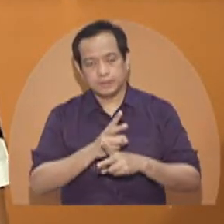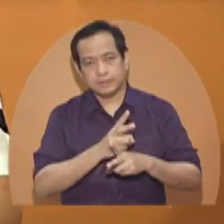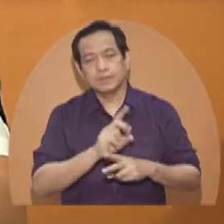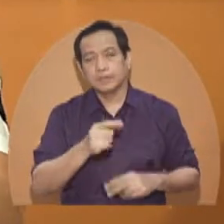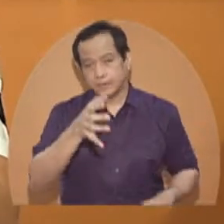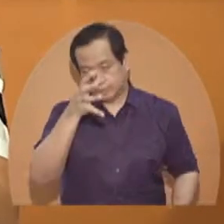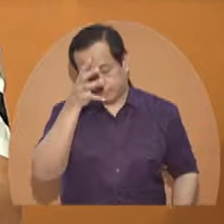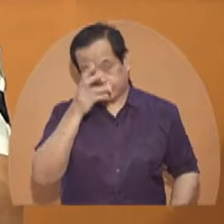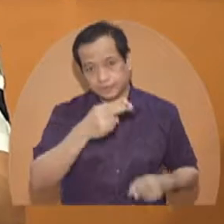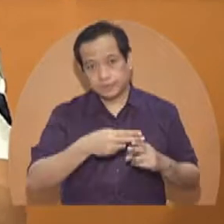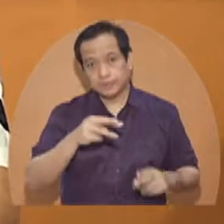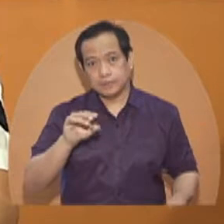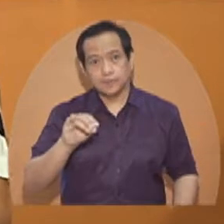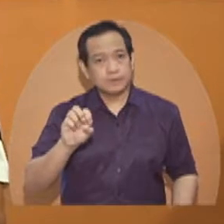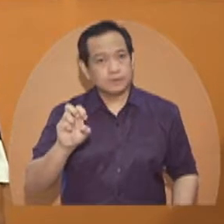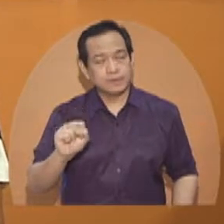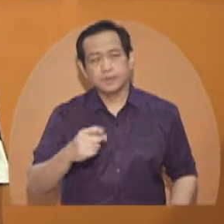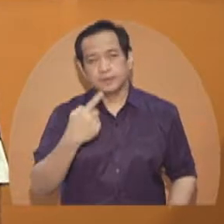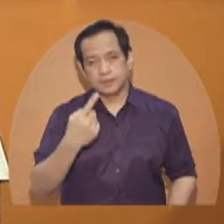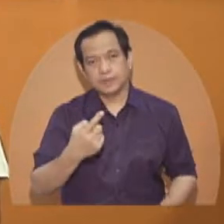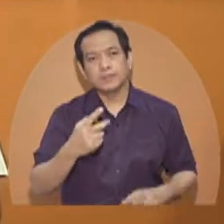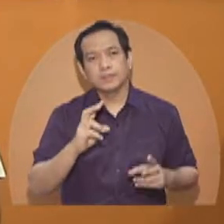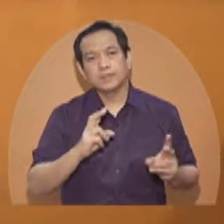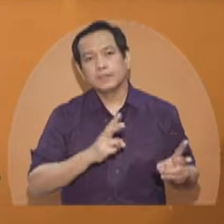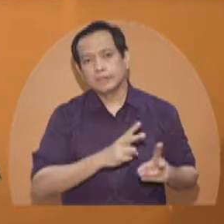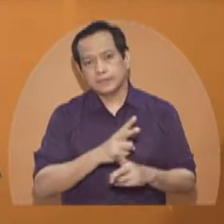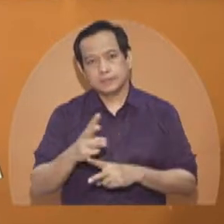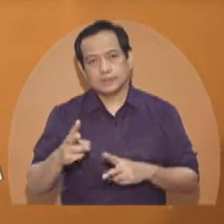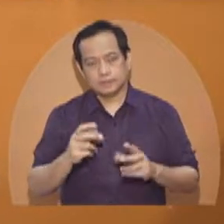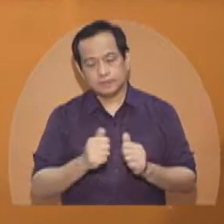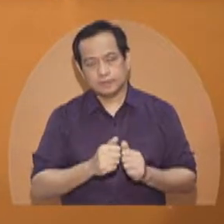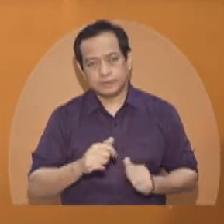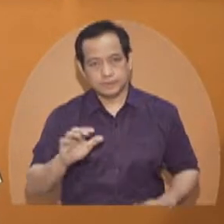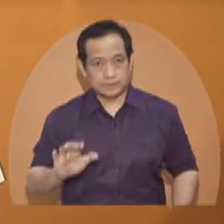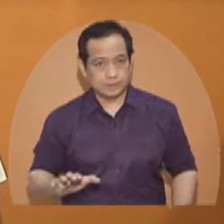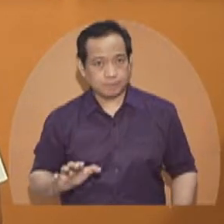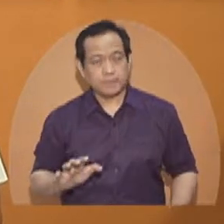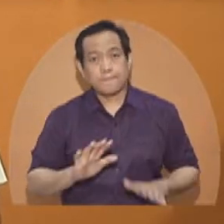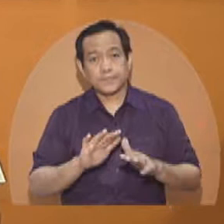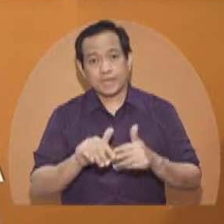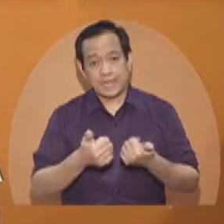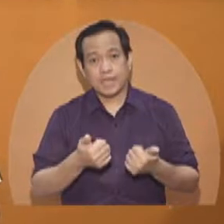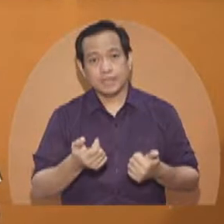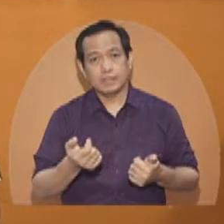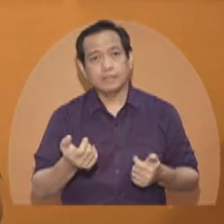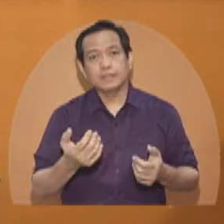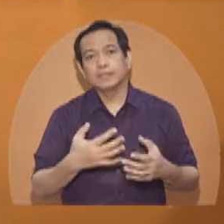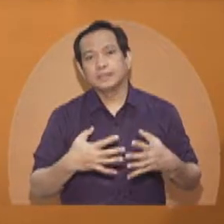kanya. Tatay niya lamang na si Moises ang kasama niya na humaharap sa kanyang kondisyon. Paano ba